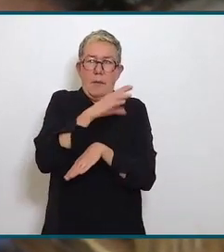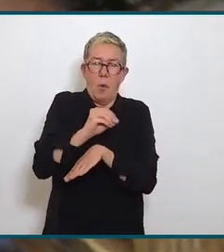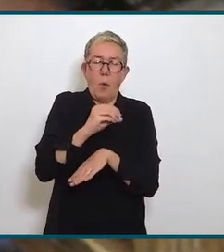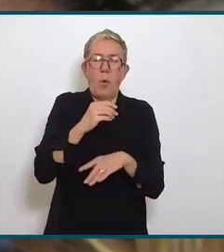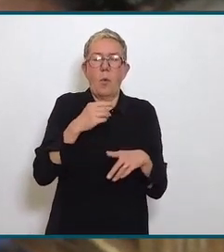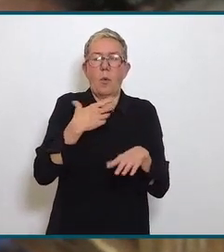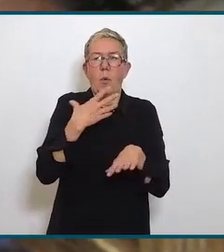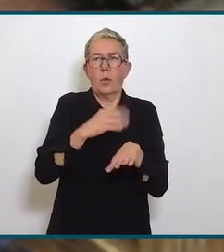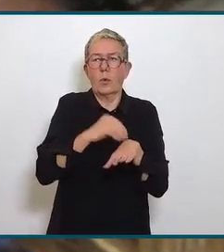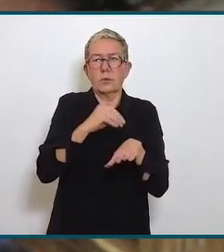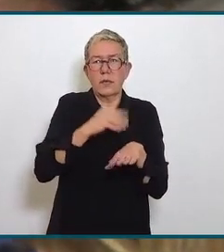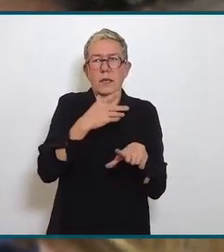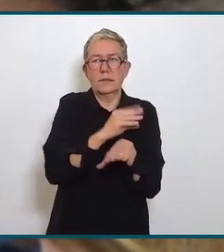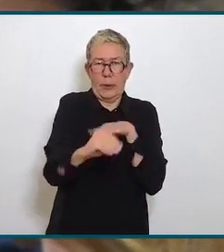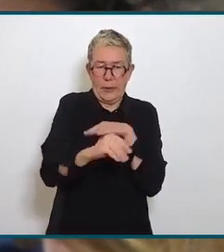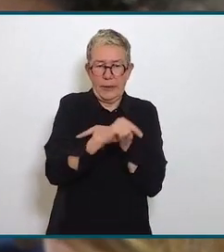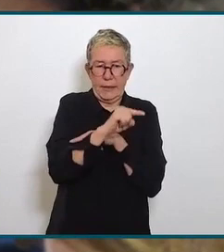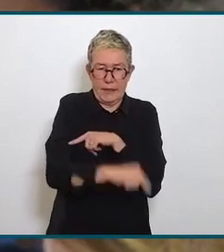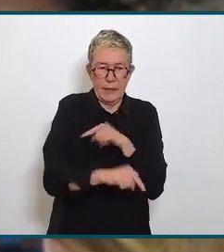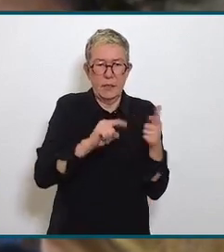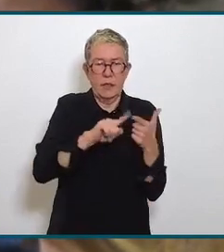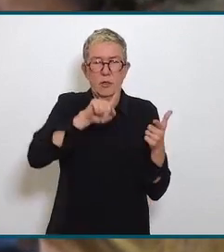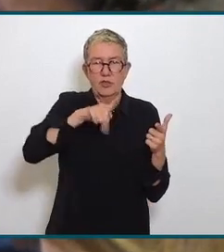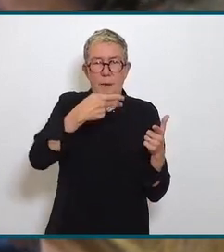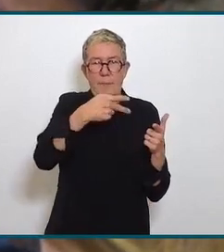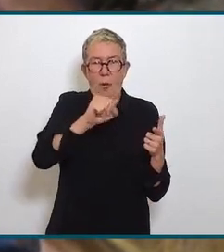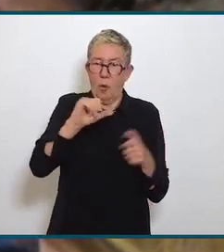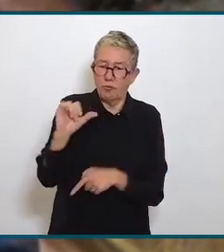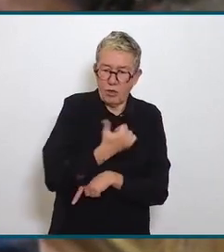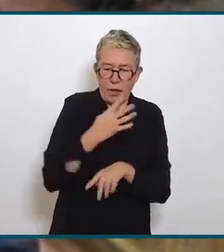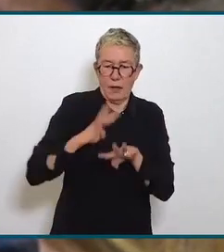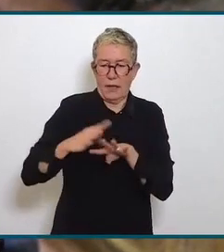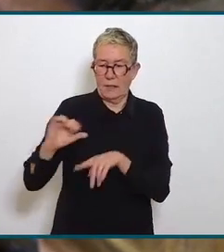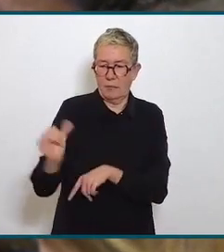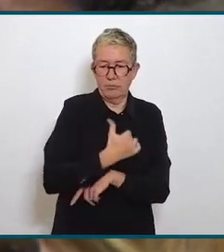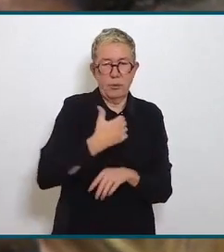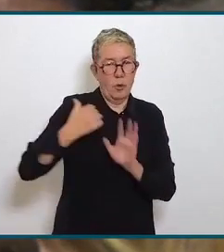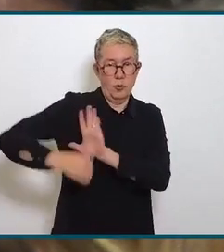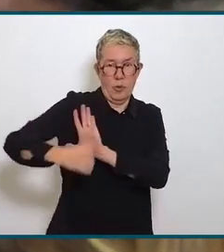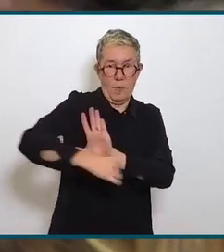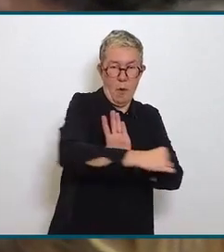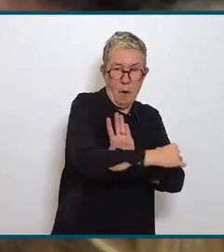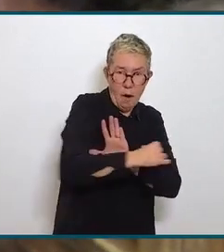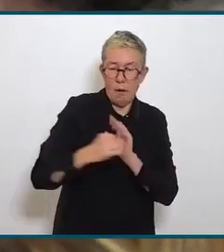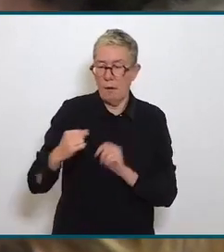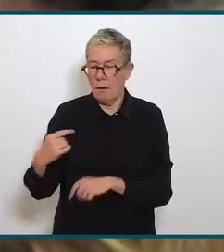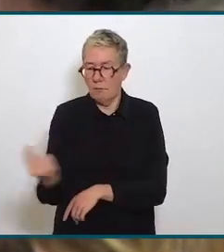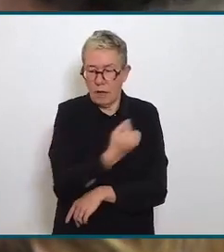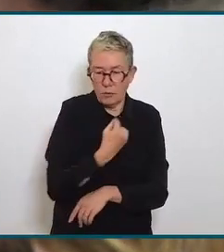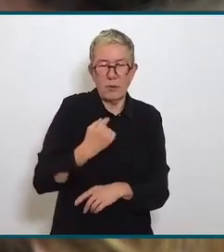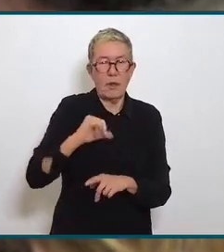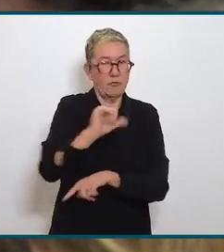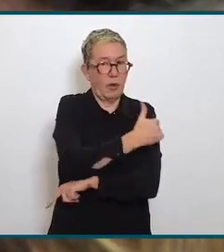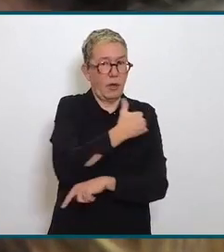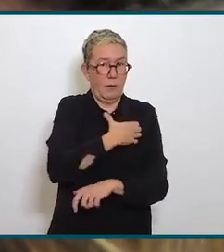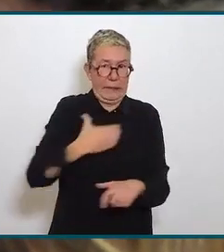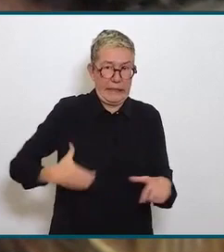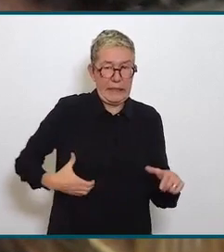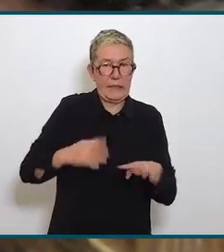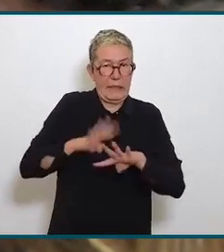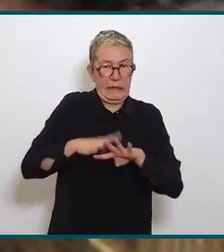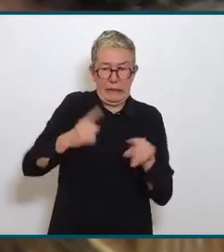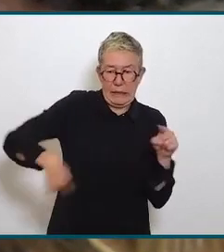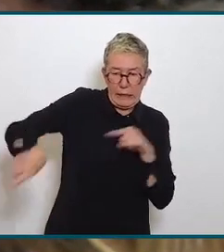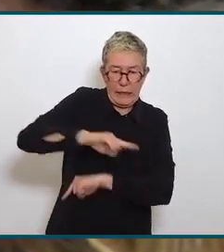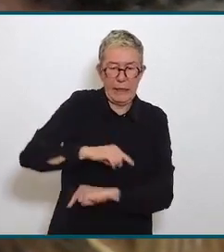prévention des risques, les GPO dans chaque quartier et tous les mois, ces groupes de partenariat opérationnel dans chaque mairie de quartier avec